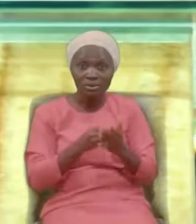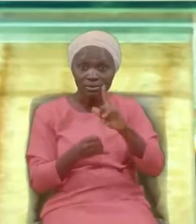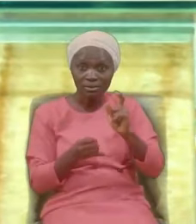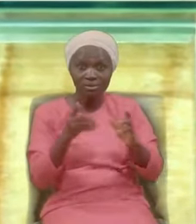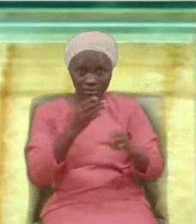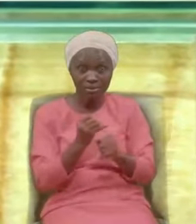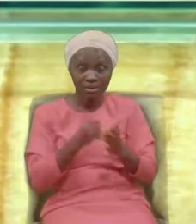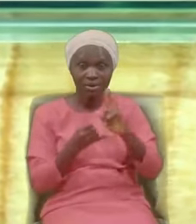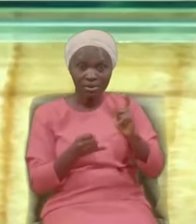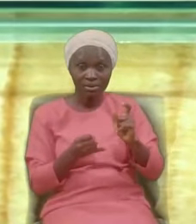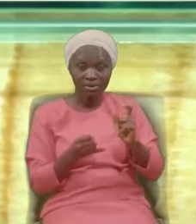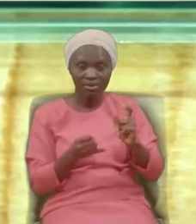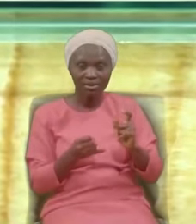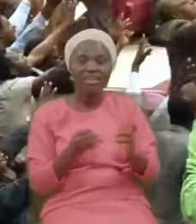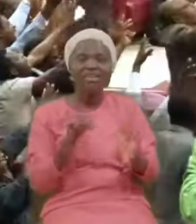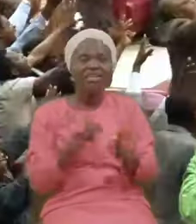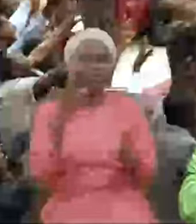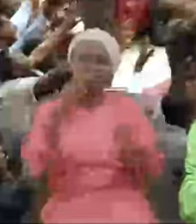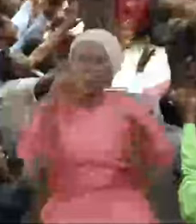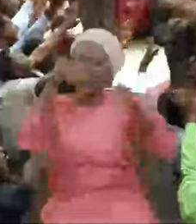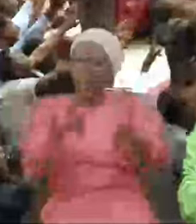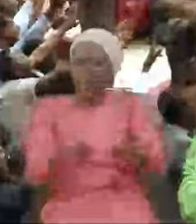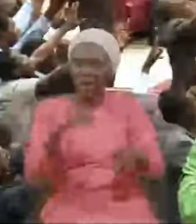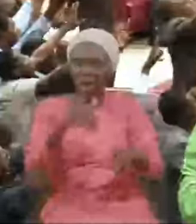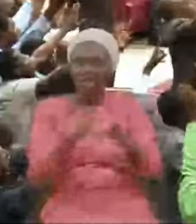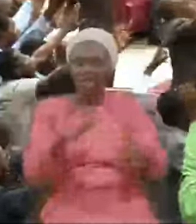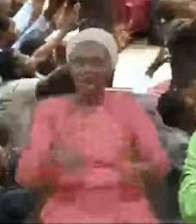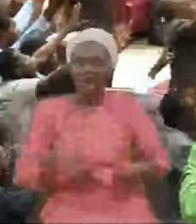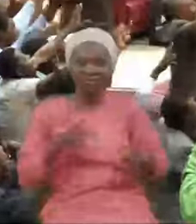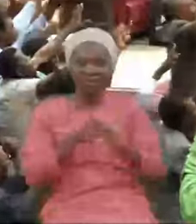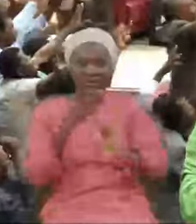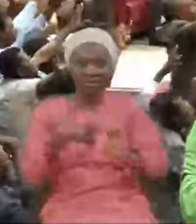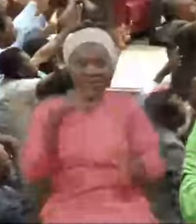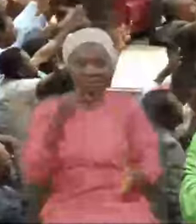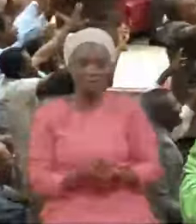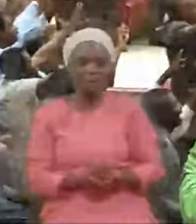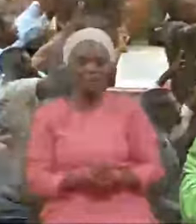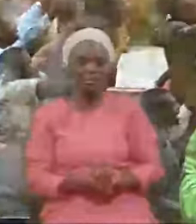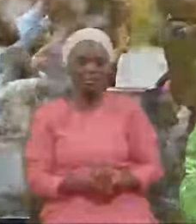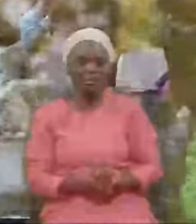Y a-t-il quelqu'un qui l'a reçu? Que cela soit permanent dans votre vie au nom de Jésus-Christ.